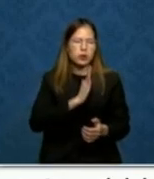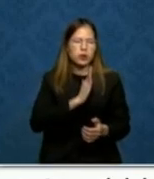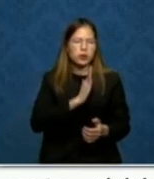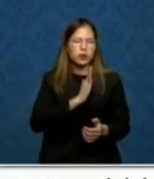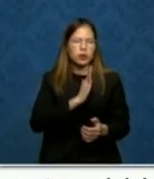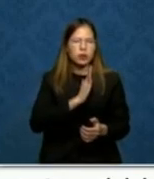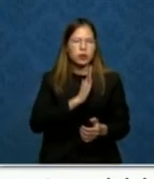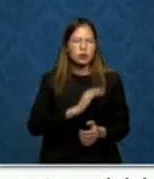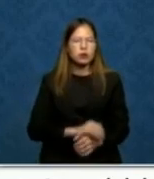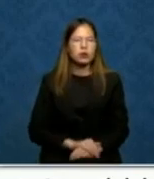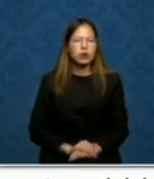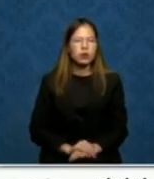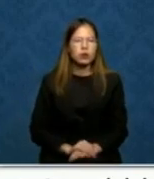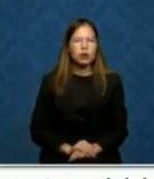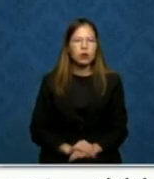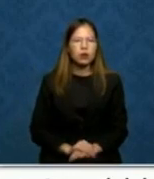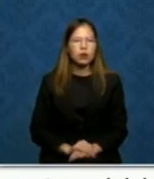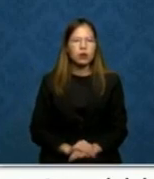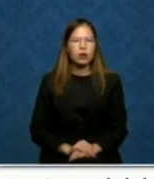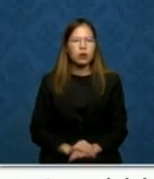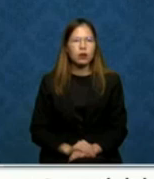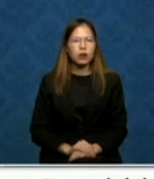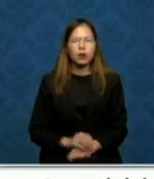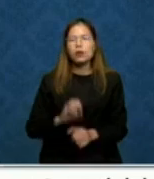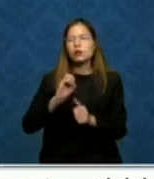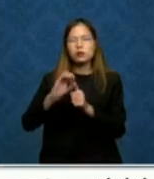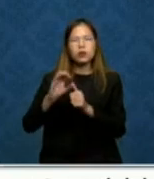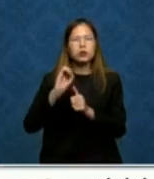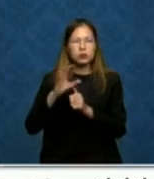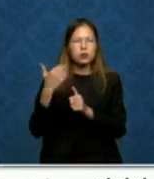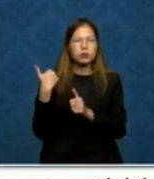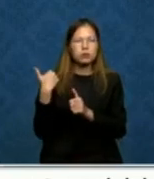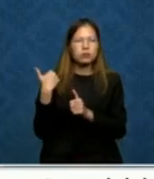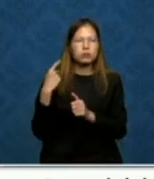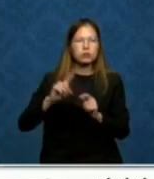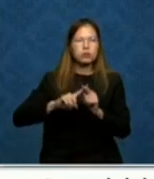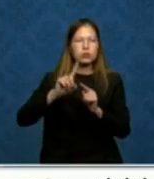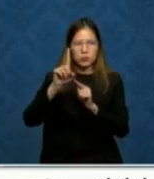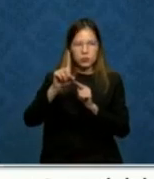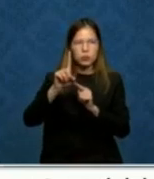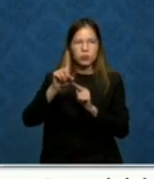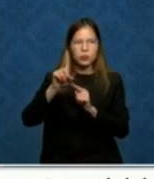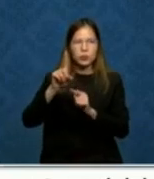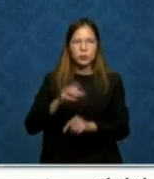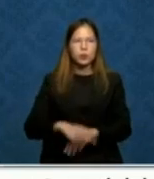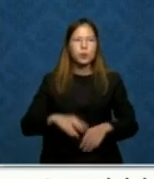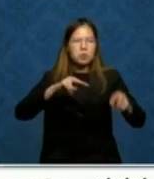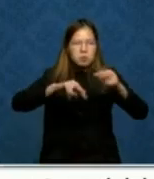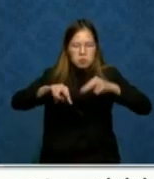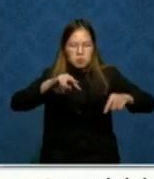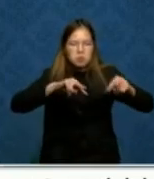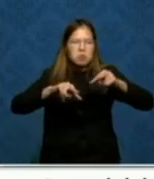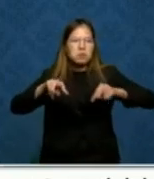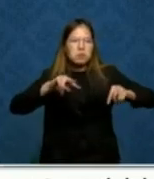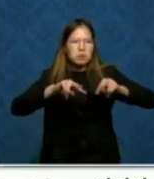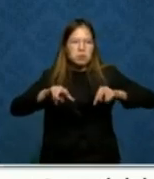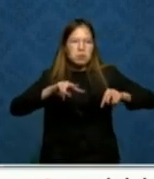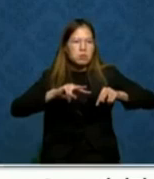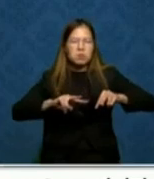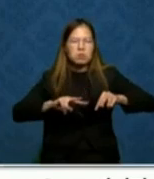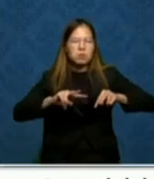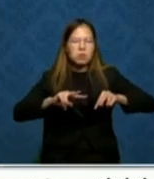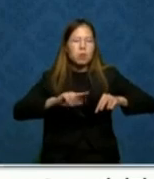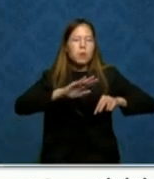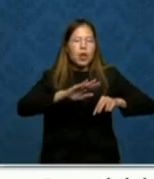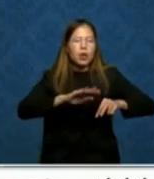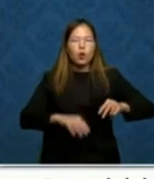ขาผมมีข้อเสนอแบบนี้ท่านประธาน 1. คือการพิจารณาระบุอัตลักษณ์ทางเพศของ